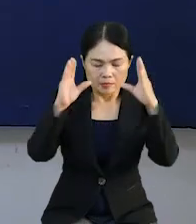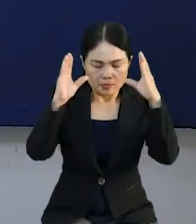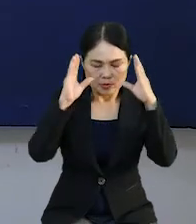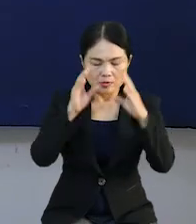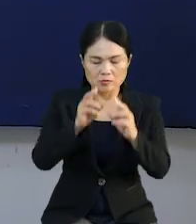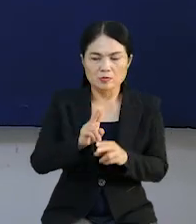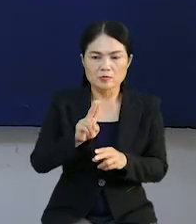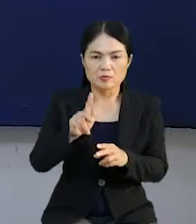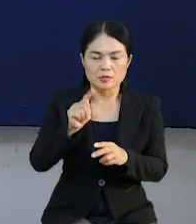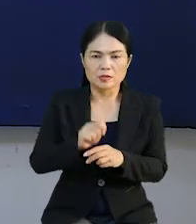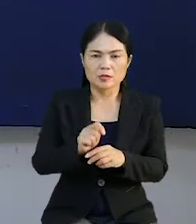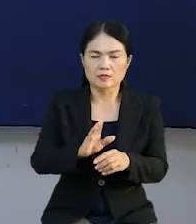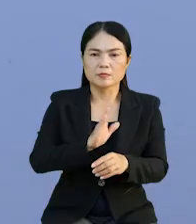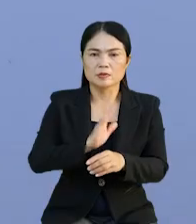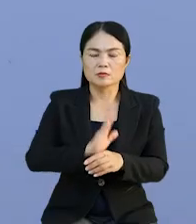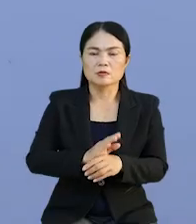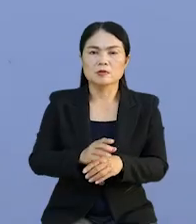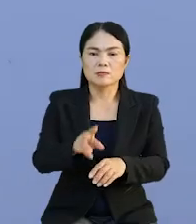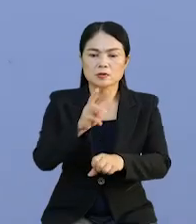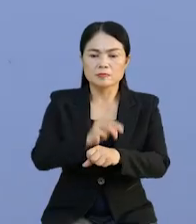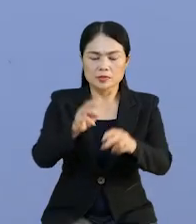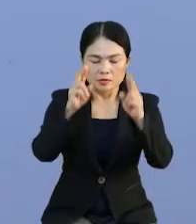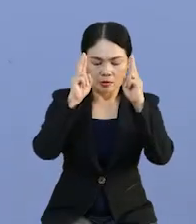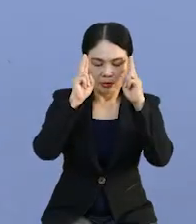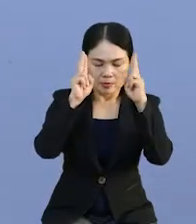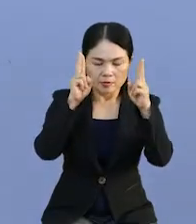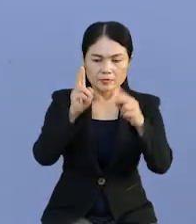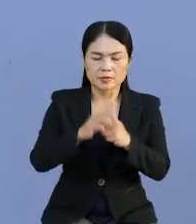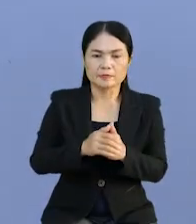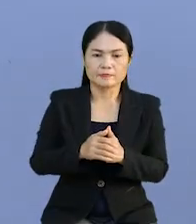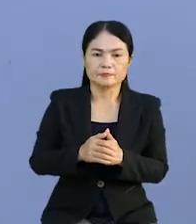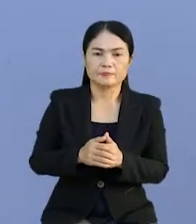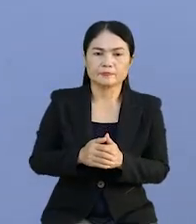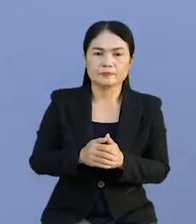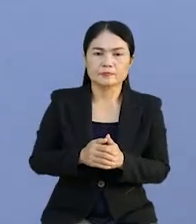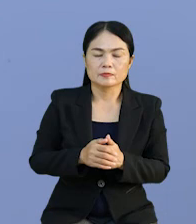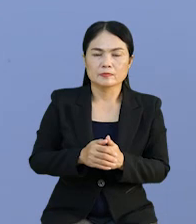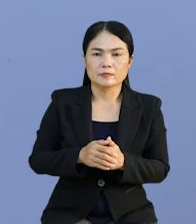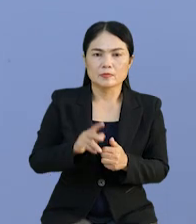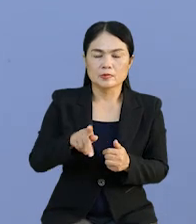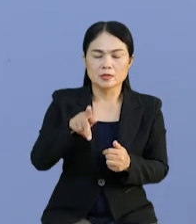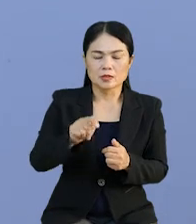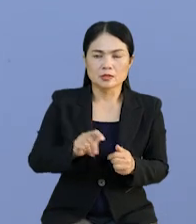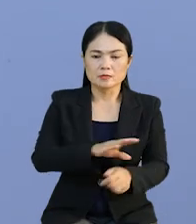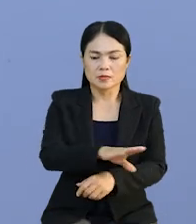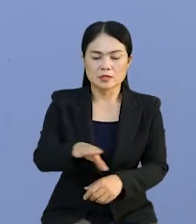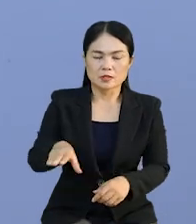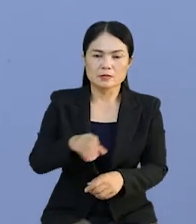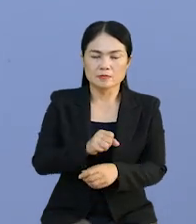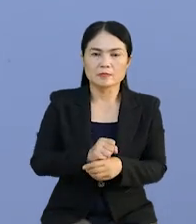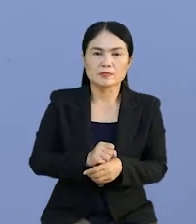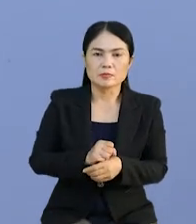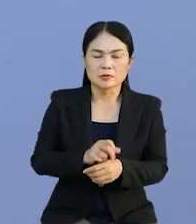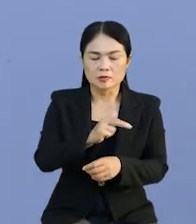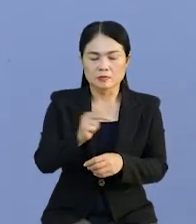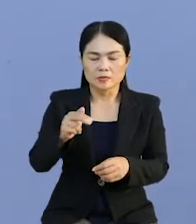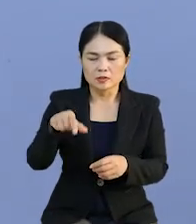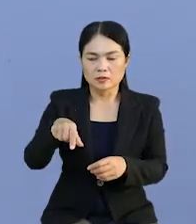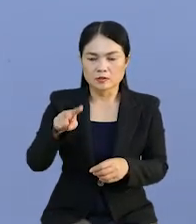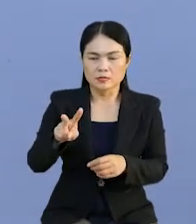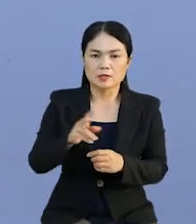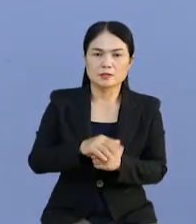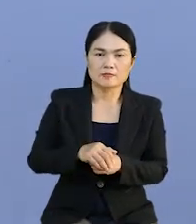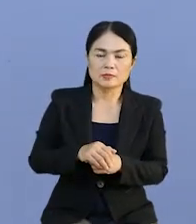Facebook និង YouTube ជាផ្លូវការរបស់ក្រសួងអប់រំបាទ Wiki TV Cambodia Toto